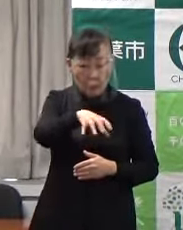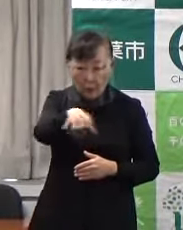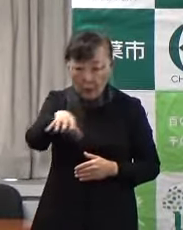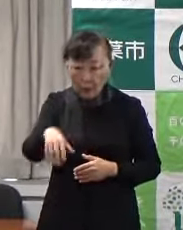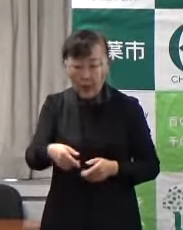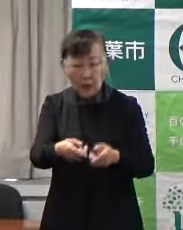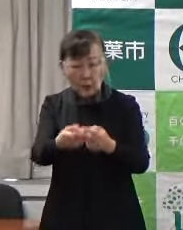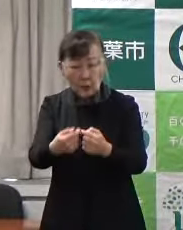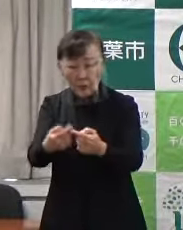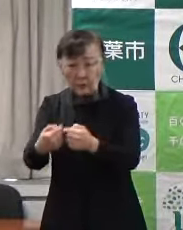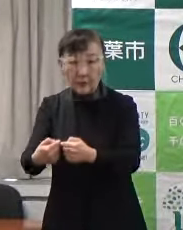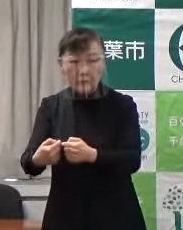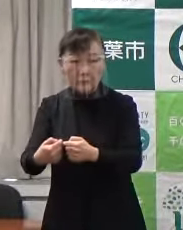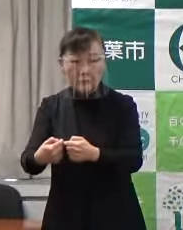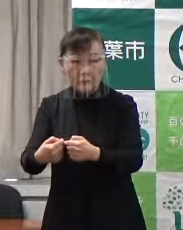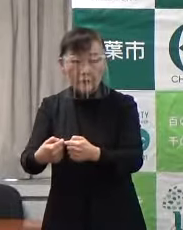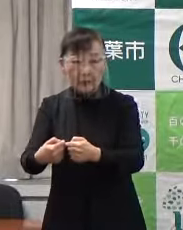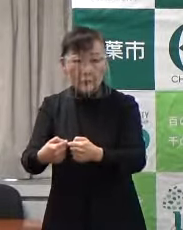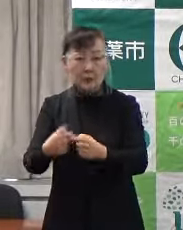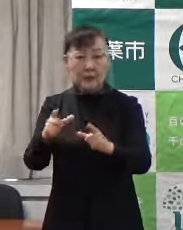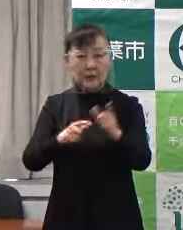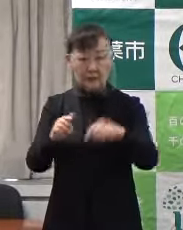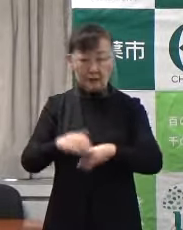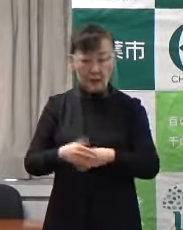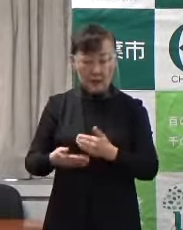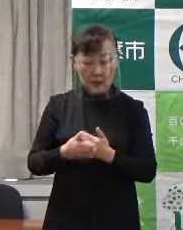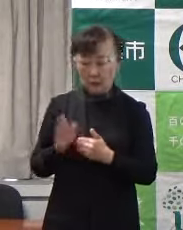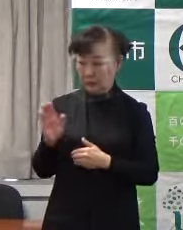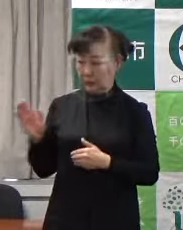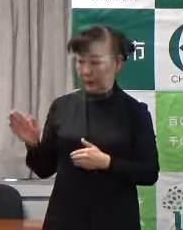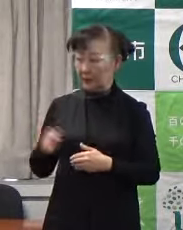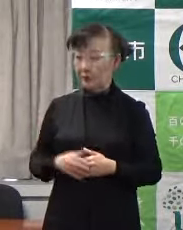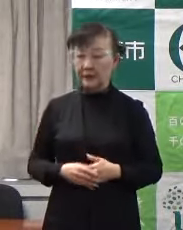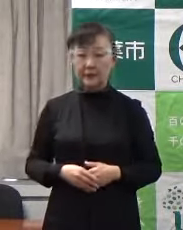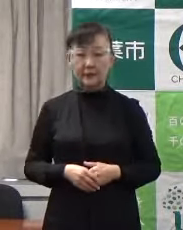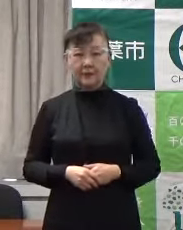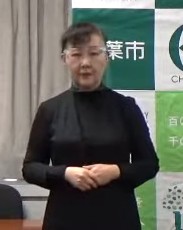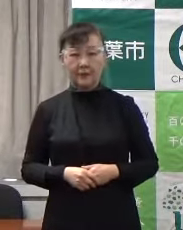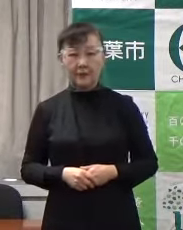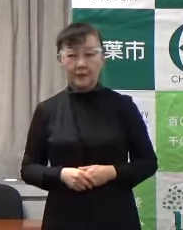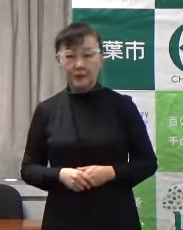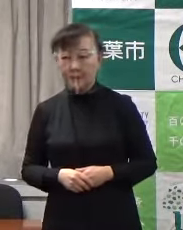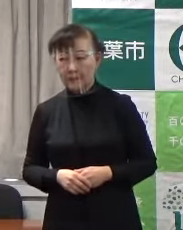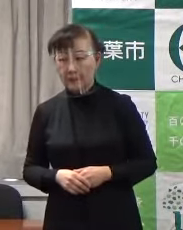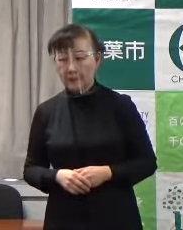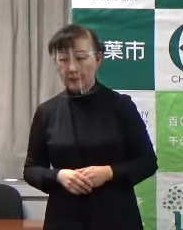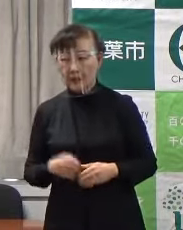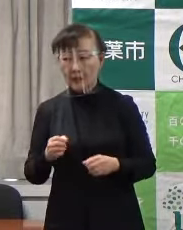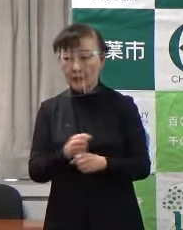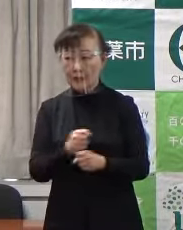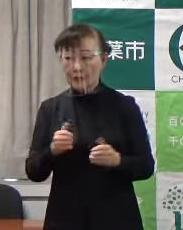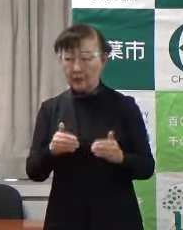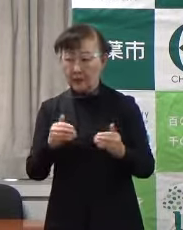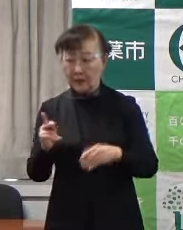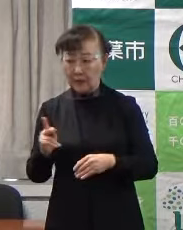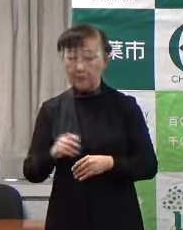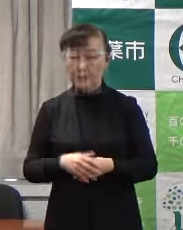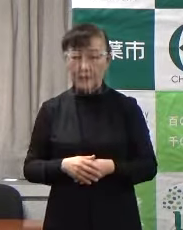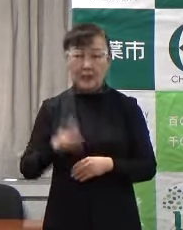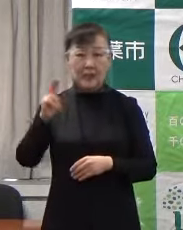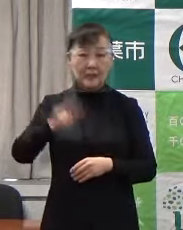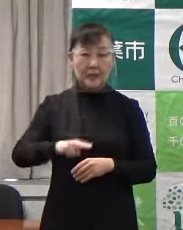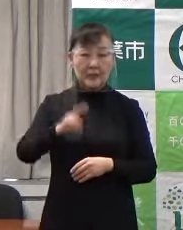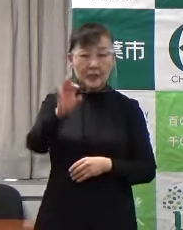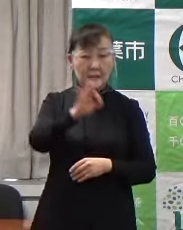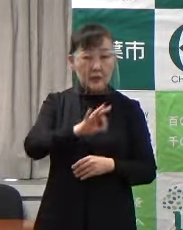導入していくという形ですね。 なんか遅くないのか。 産業支援課でございます。認定された